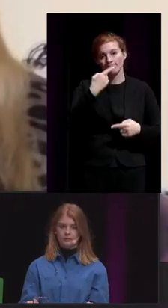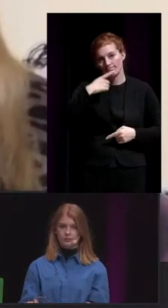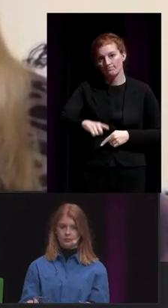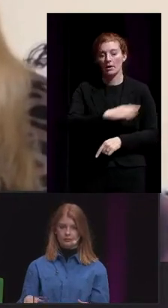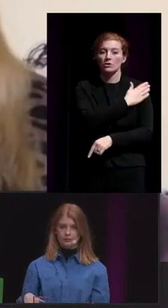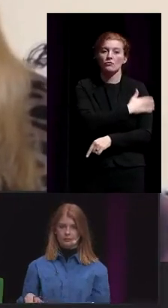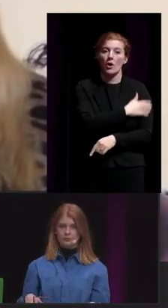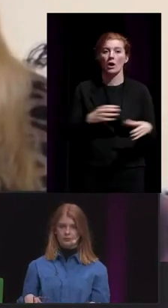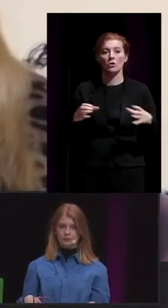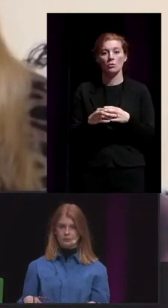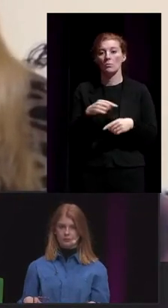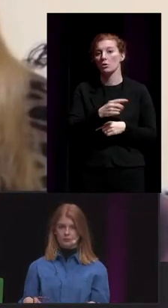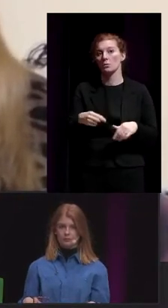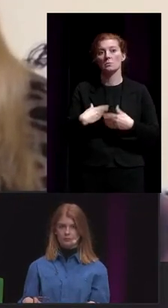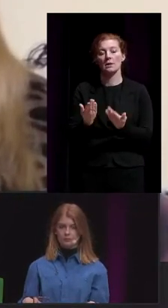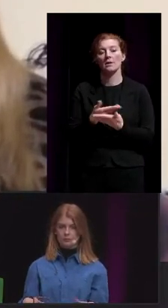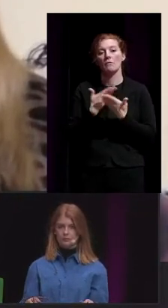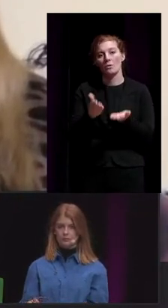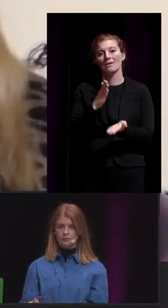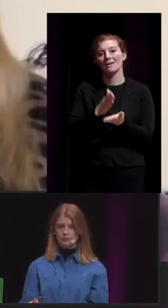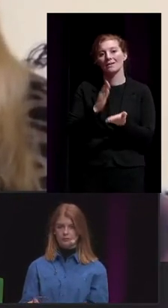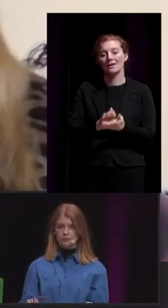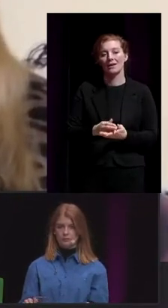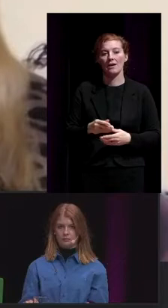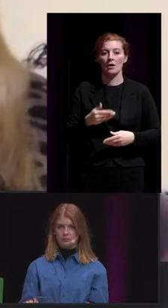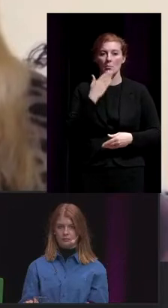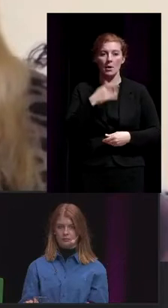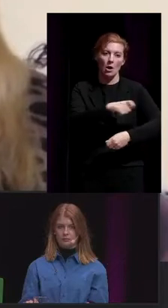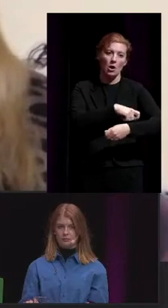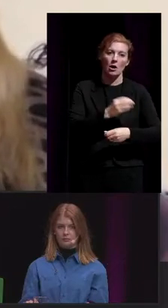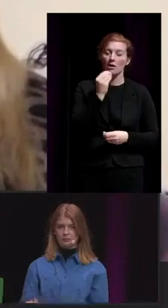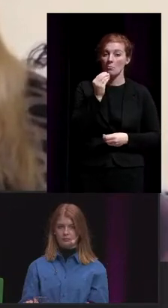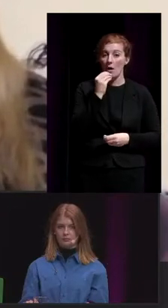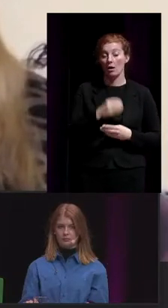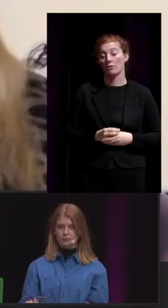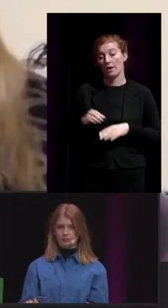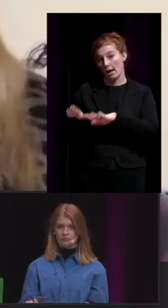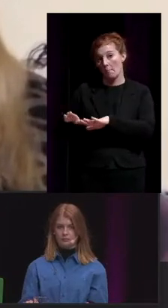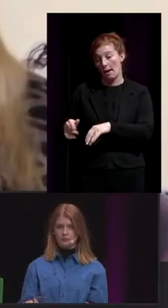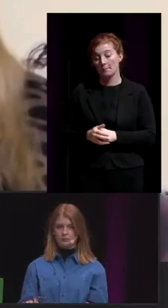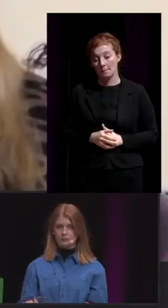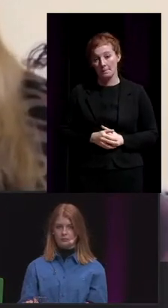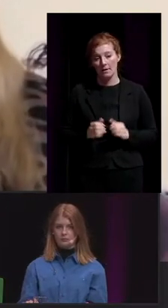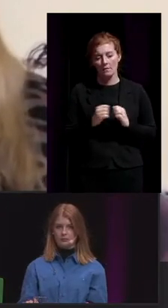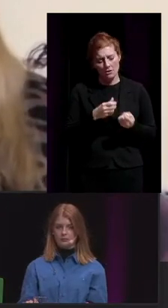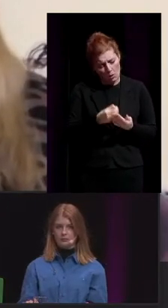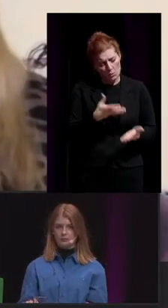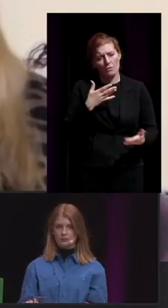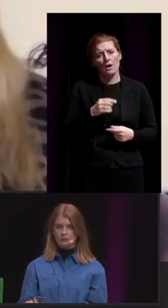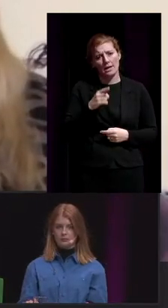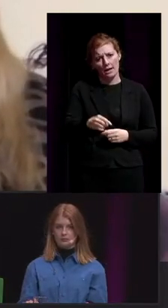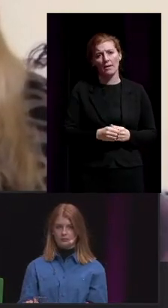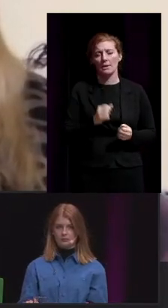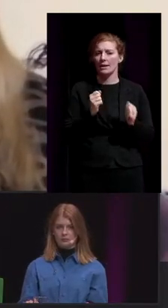möjlighet att få en näringsriktig och tillaga mat annars under hela dagen. Men vi får utvärdera det här, men vi kommer definitivt få